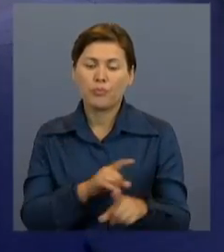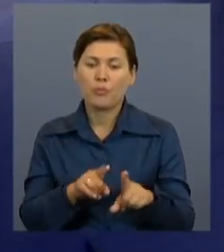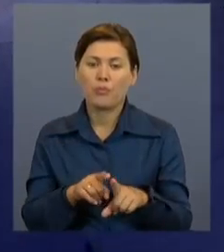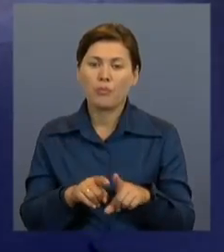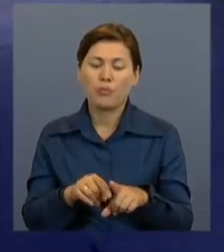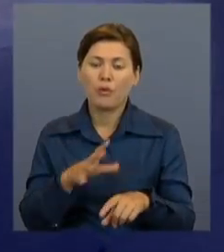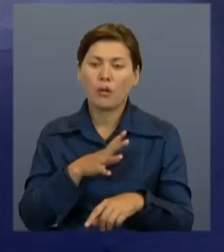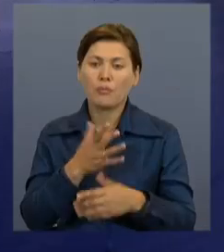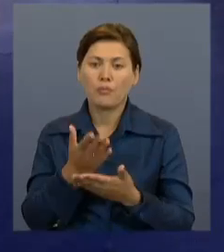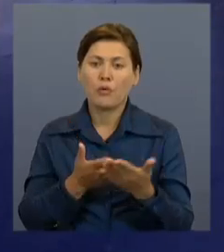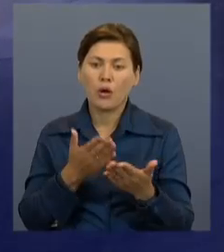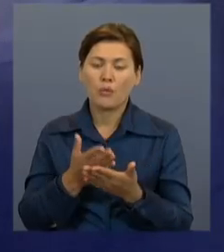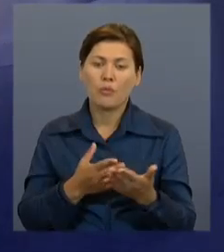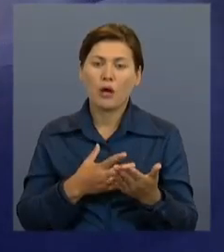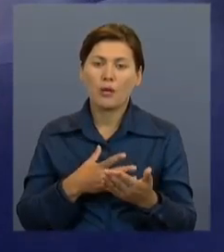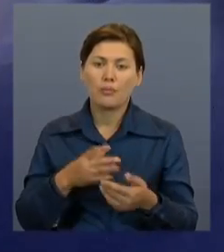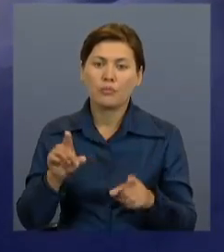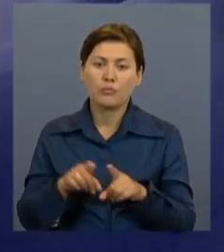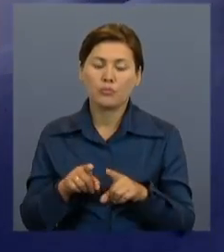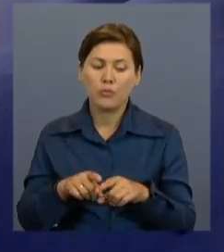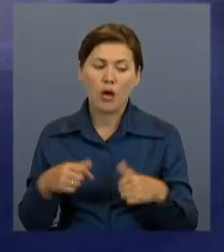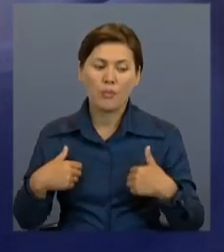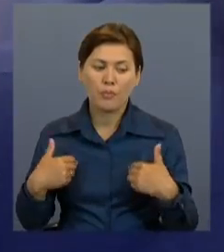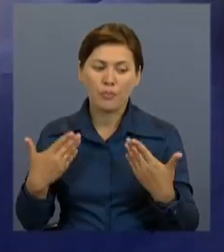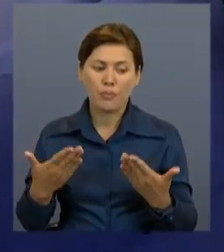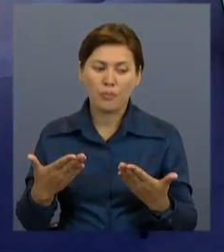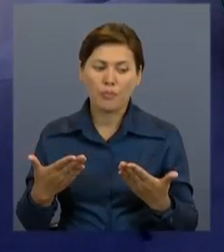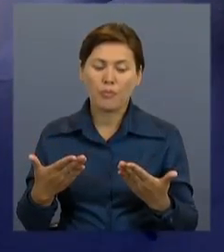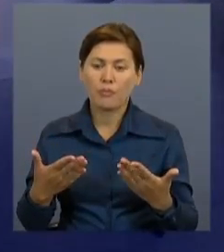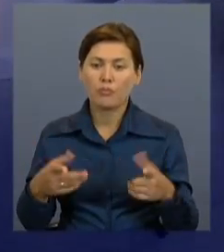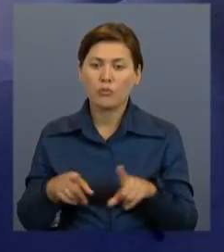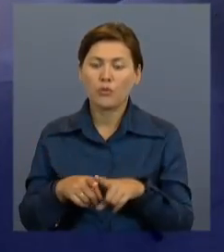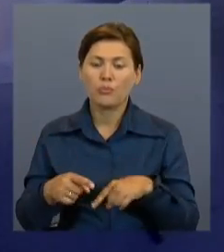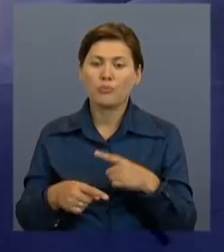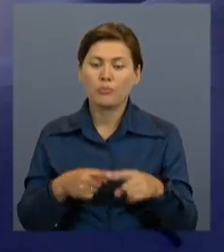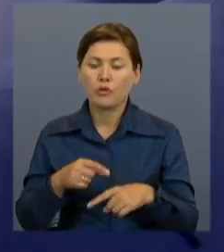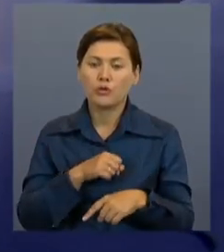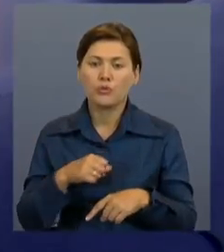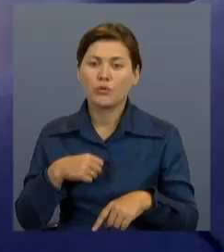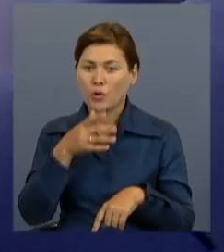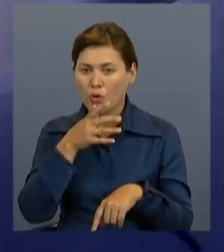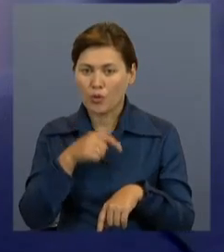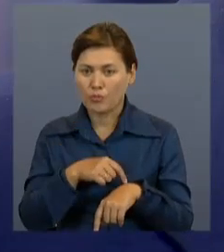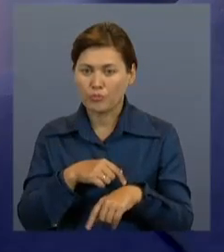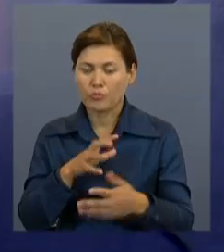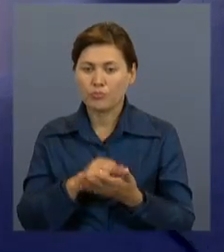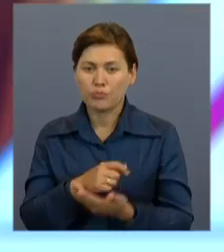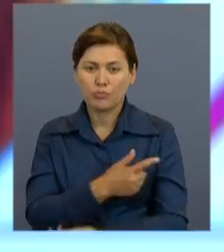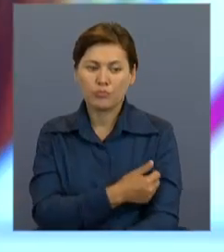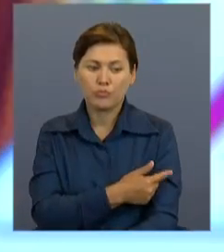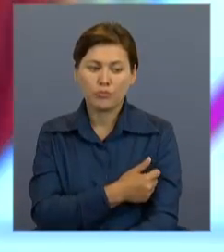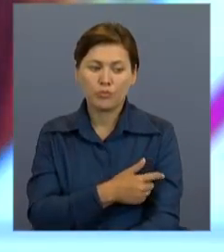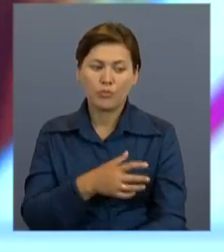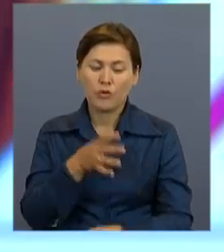дәрігердің несіне, консультациясына, кеңесіне жүгінуге, ол жүгіну арқылы өзінің де уақытын алмай, дәрігердің де уақытын